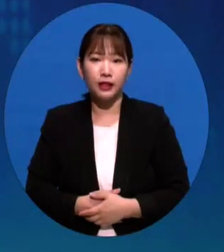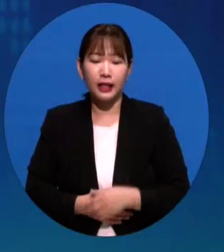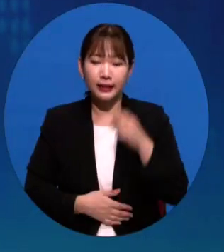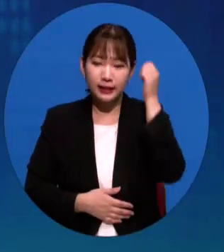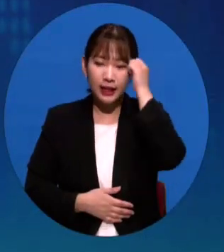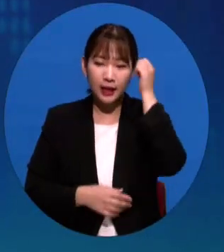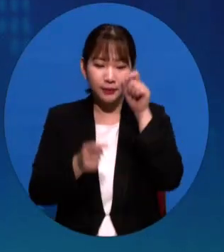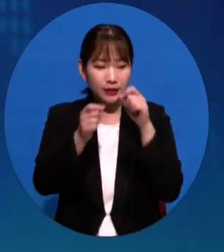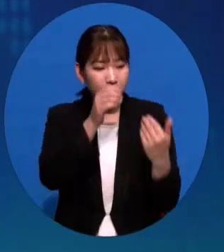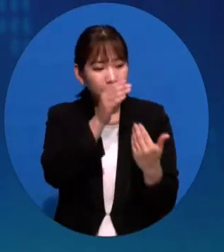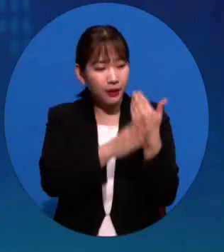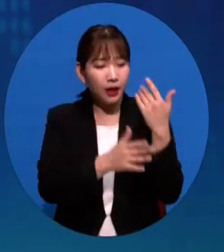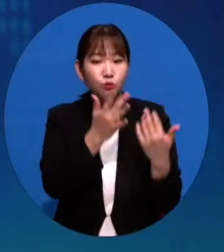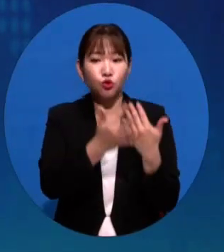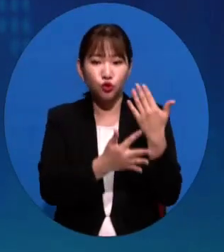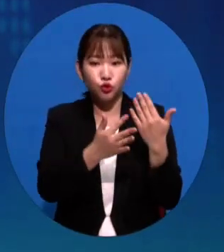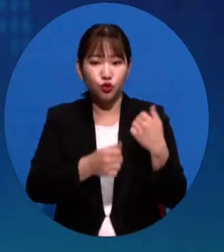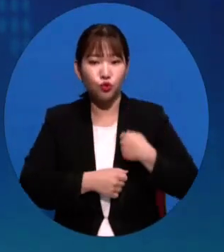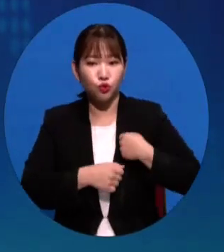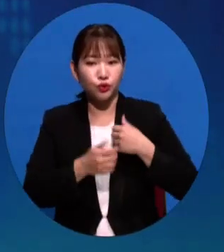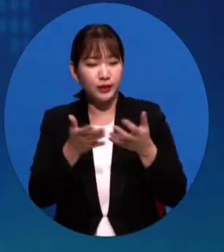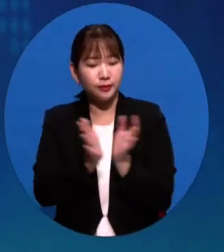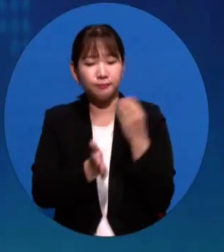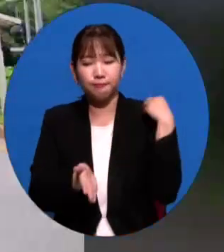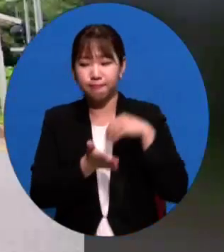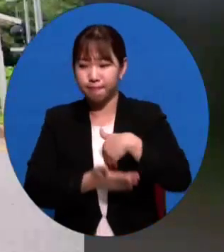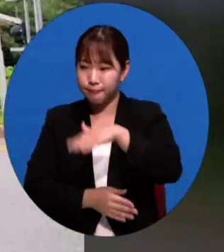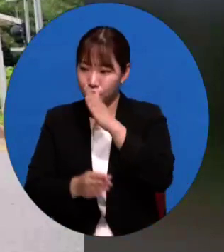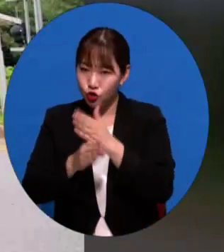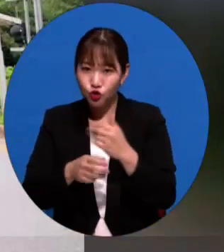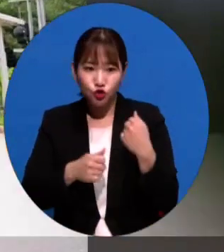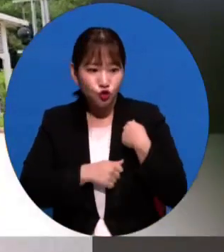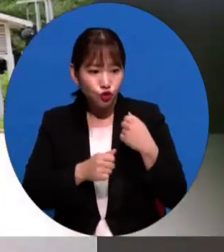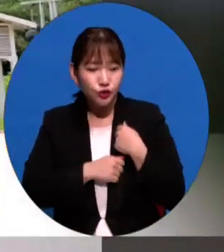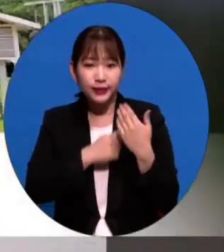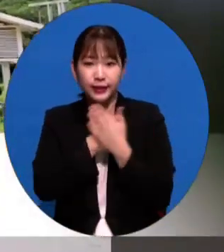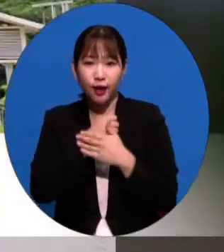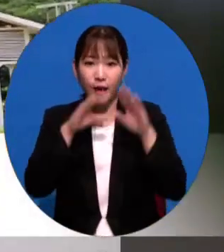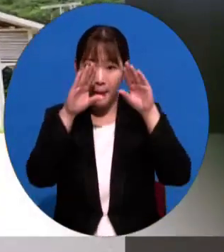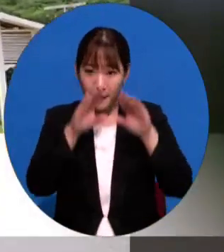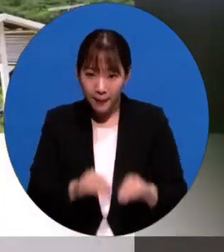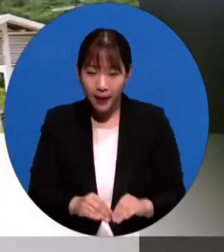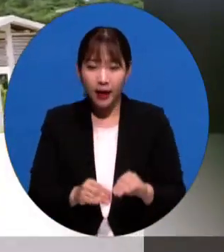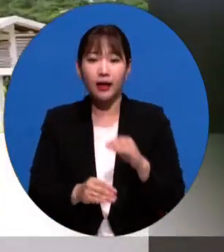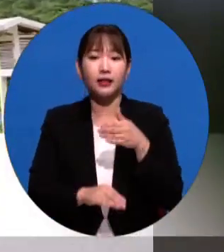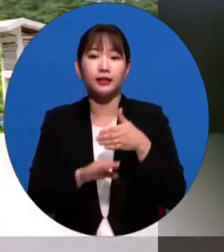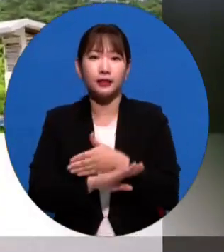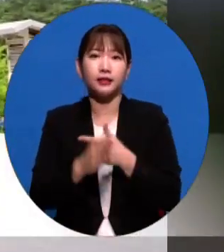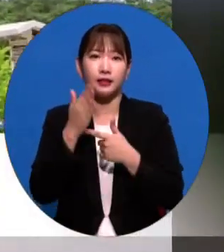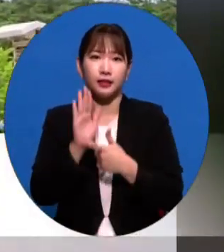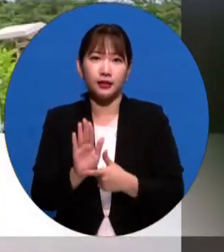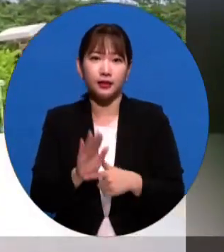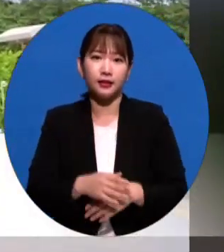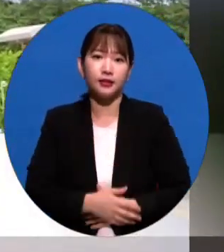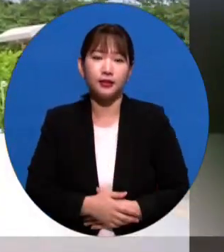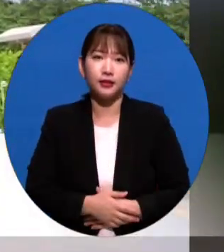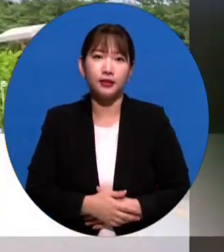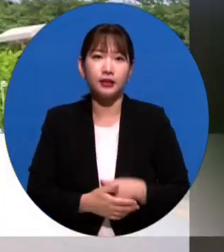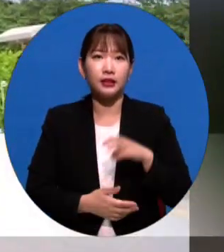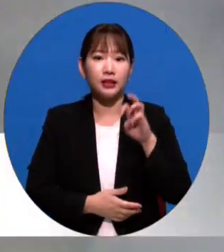민박집 인근에서 발생한 화제가 군부대로 복귀 중이던 군인에 의해 진화된 사실이 뒤늦게 알려졌습니다